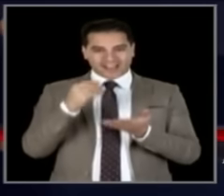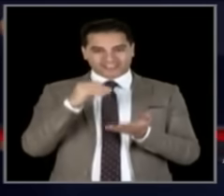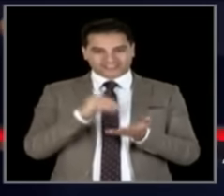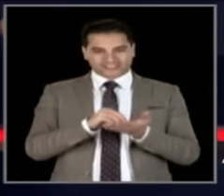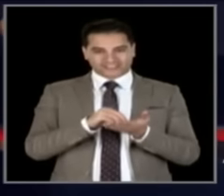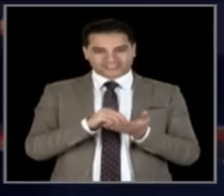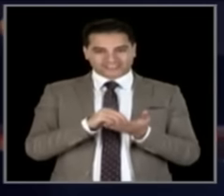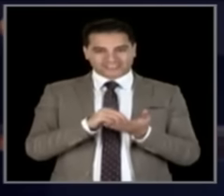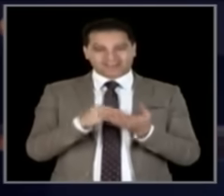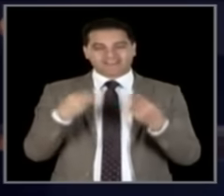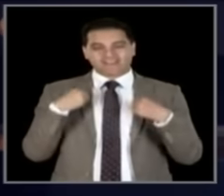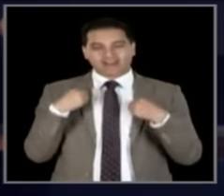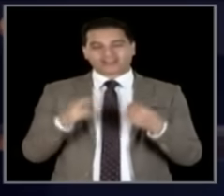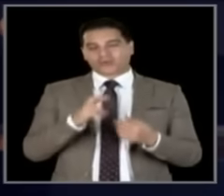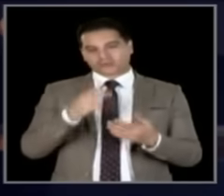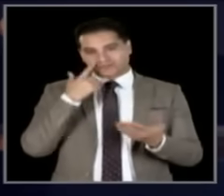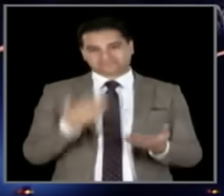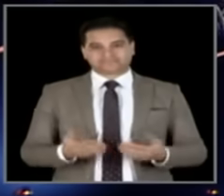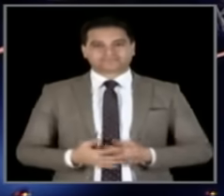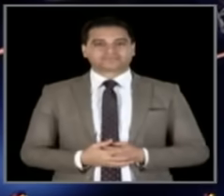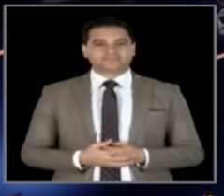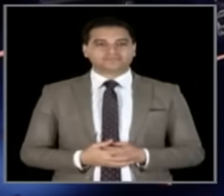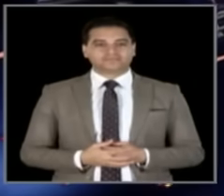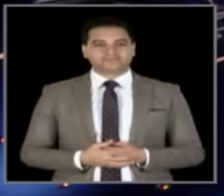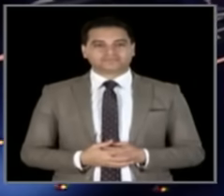ب10 نقاط رياضة، والسؤال هو: